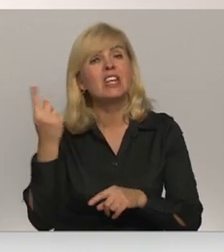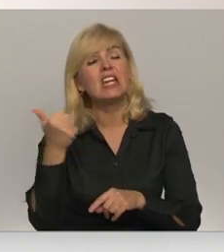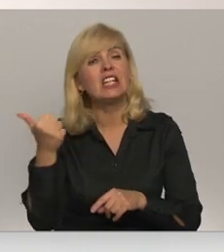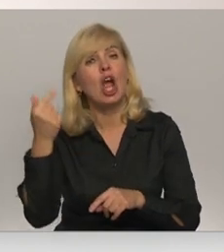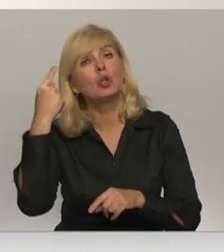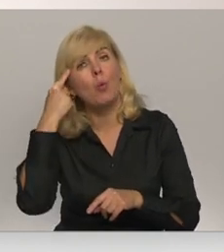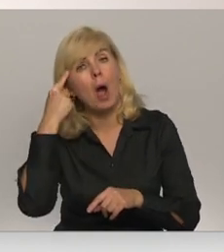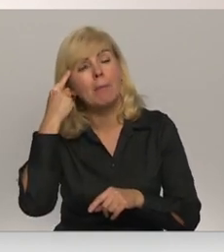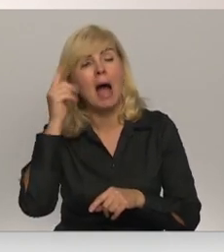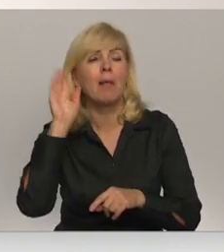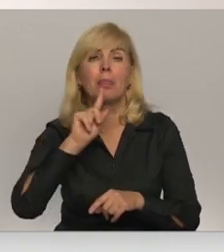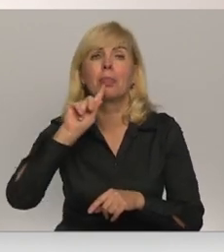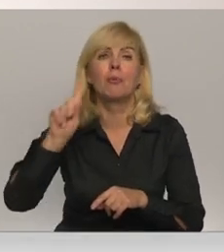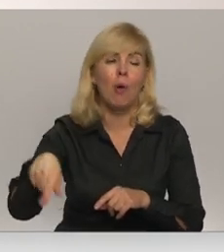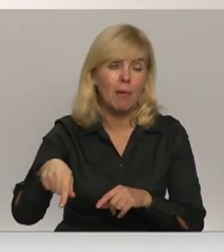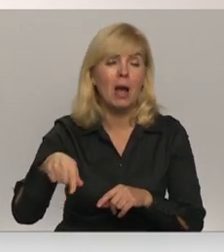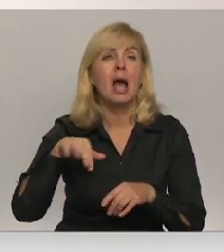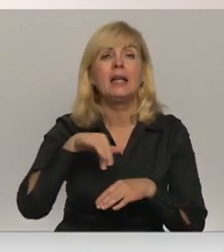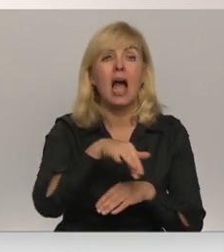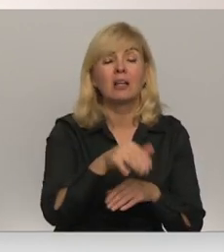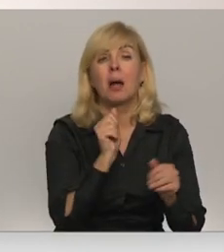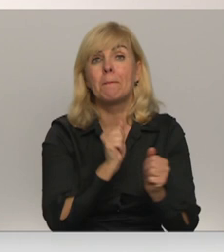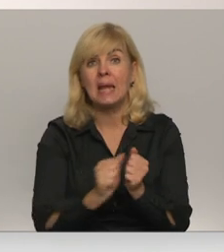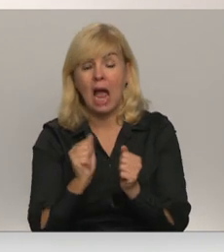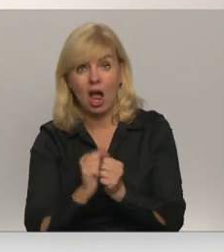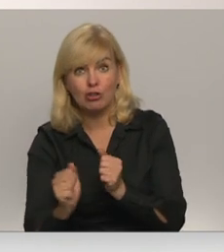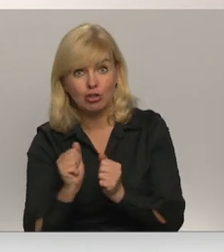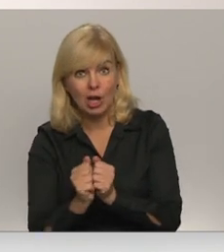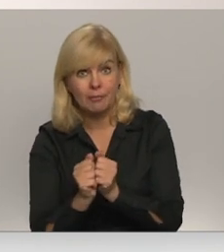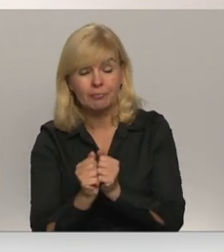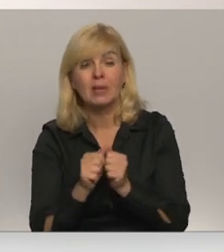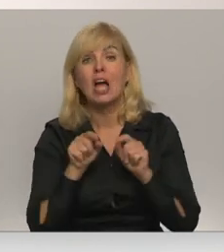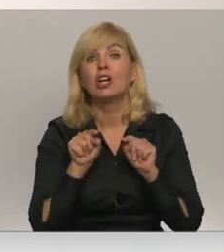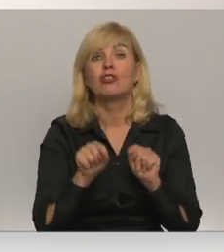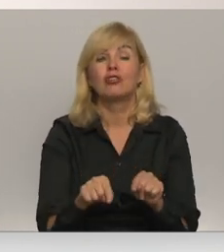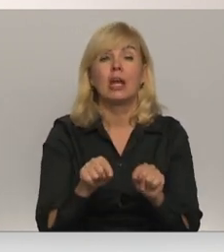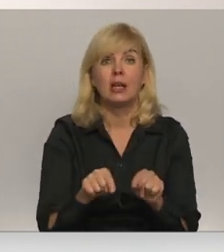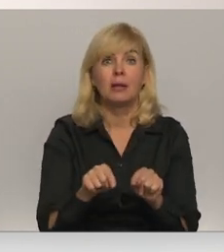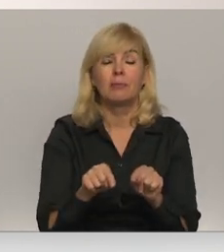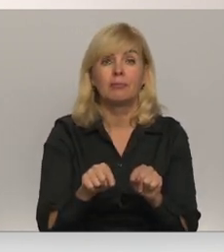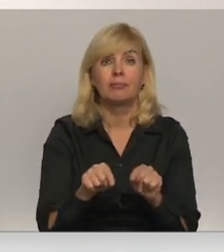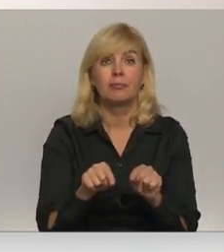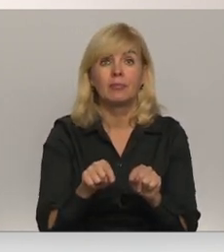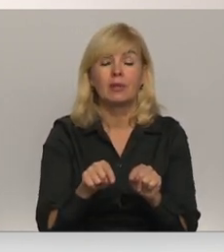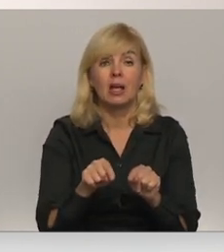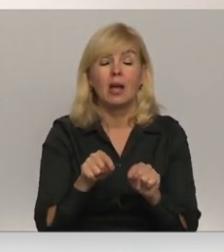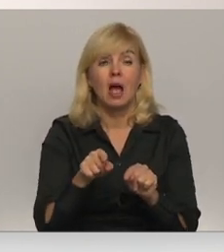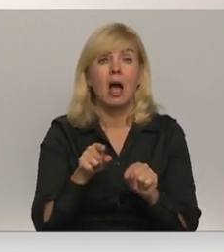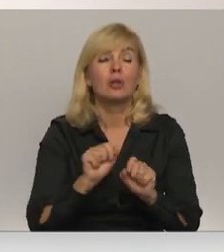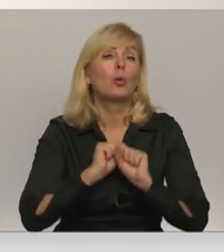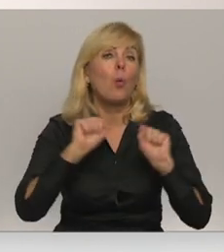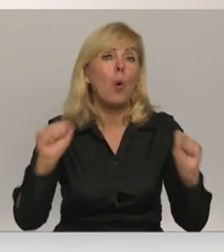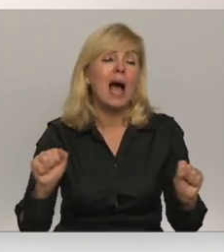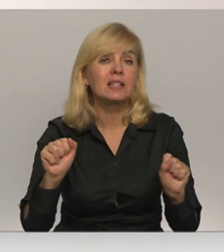ir ņem visroku veselam saprātam. Bieži vien šī teiksim, tāda pārgalvība var